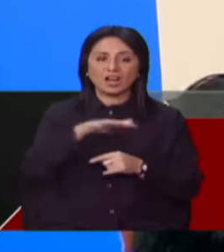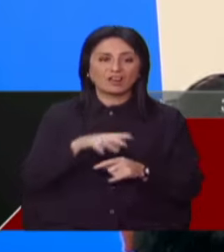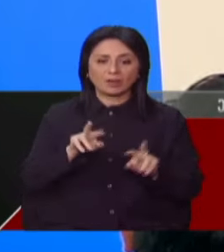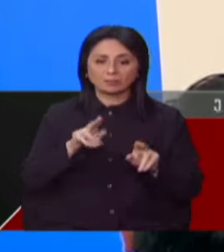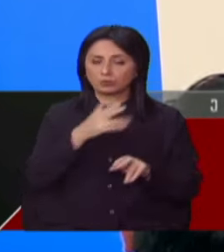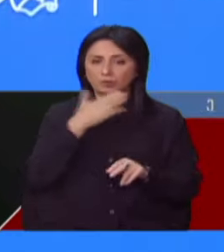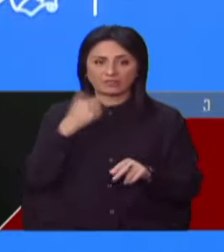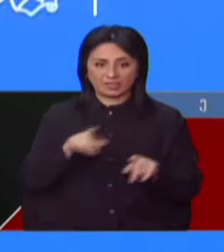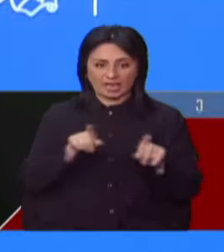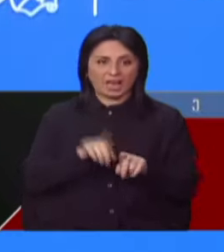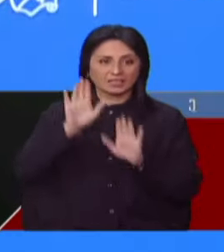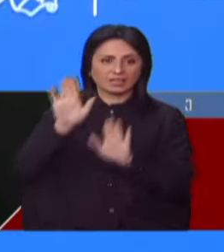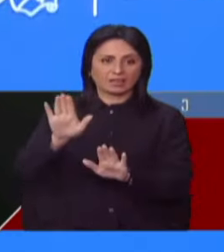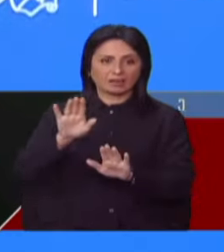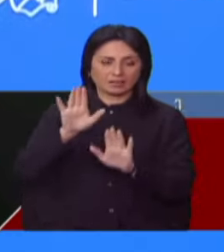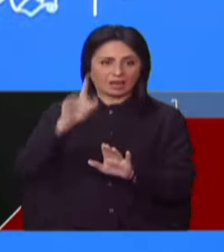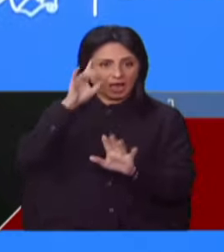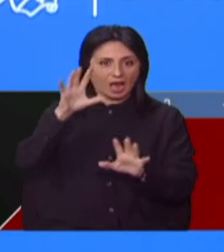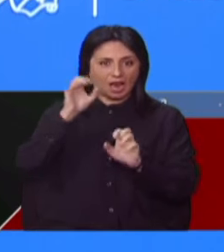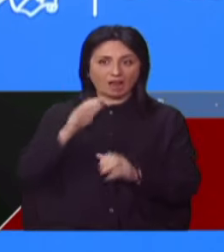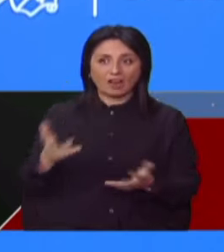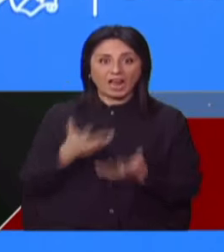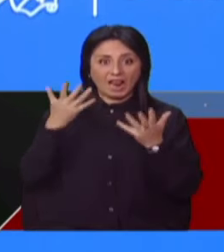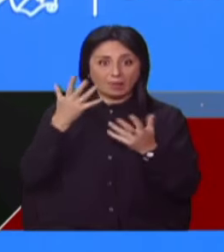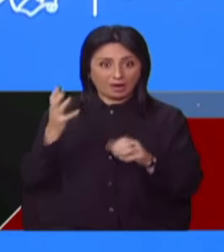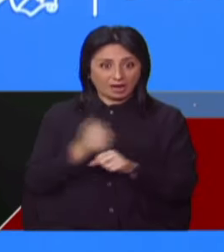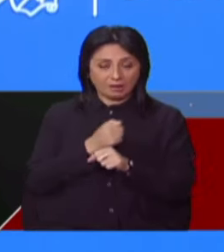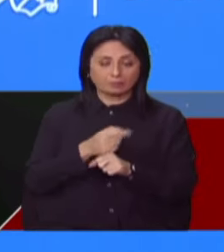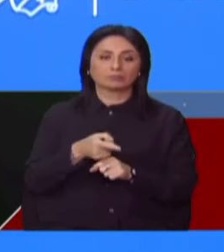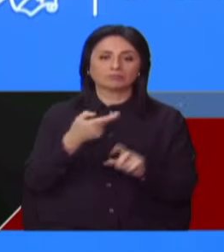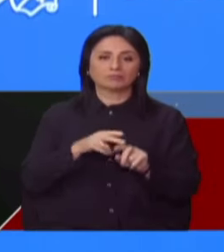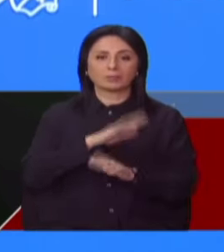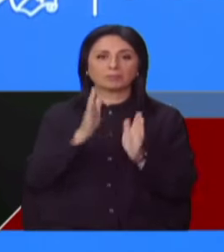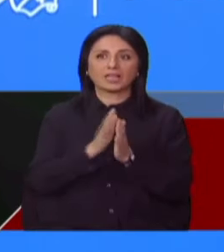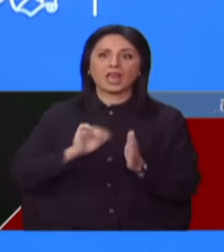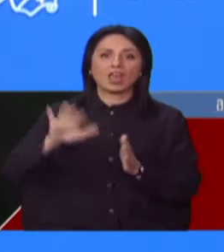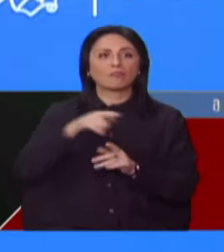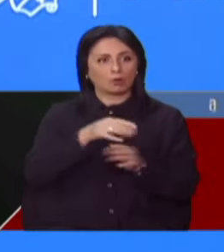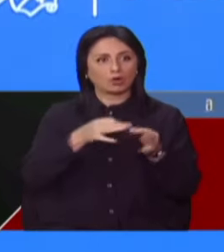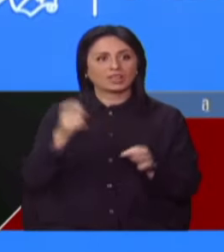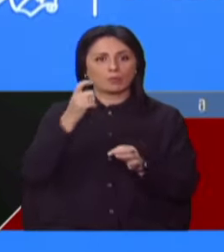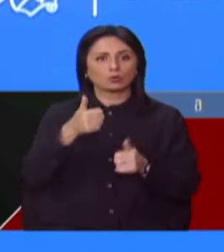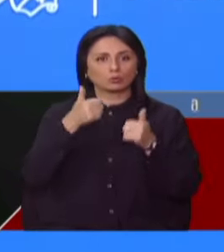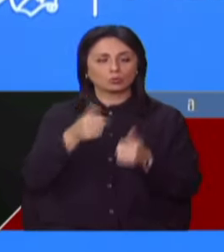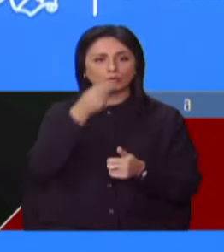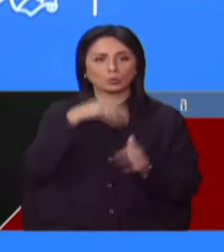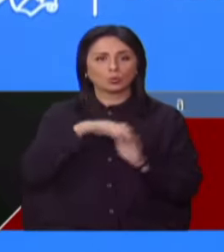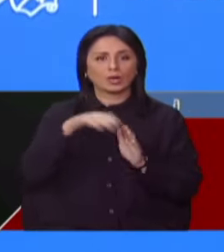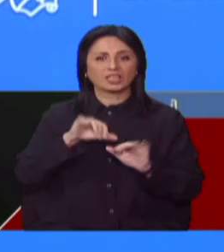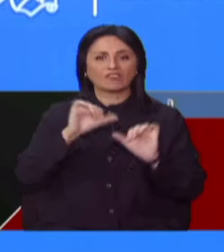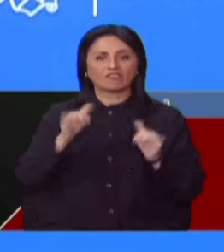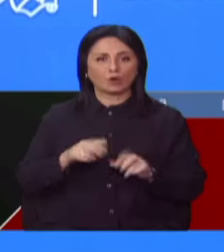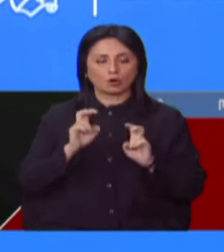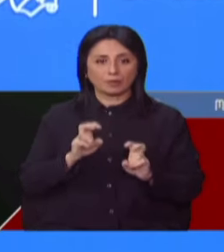აქვს მნიშვნელობა, ასე იღებენ, ასე აღიქვამენ. ლიბერალებს რომ გაემარჯვათ, მაშინ ეს იქნებოდა მთელს დასავლეთ ევროპაში გავრცელებული როგორც საუკეთესო ფორმაში